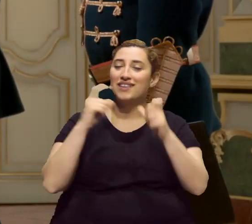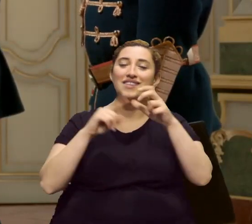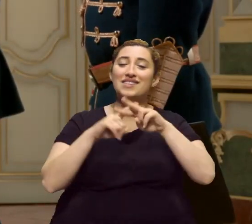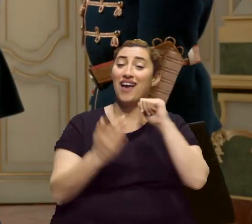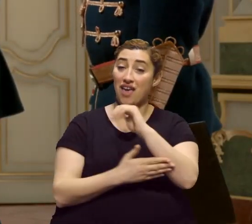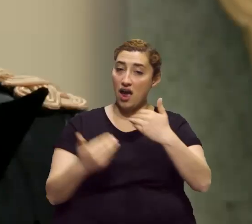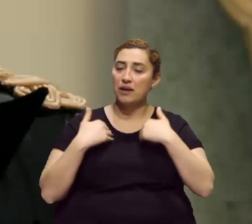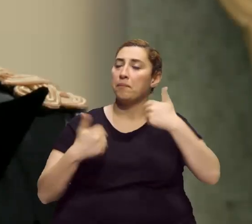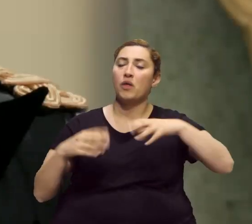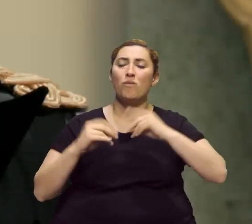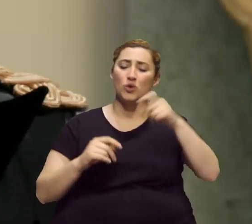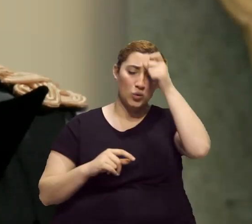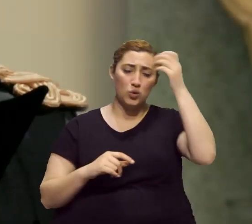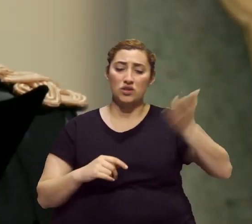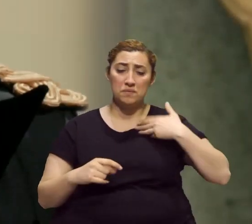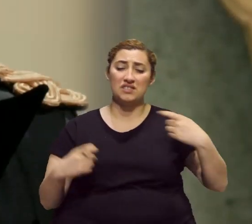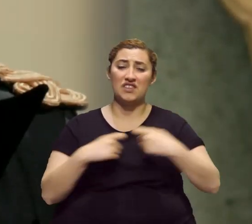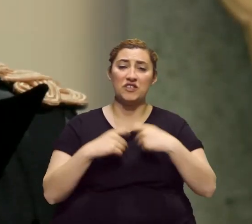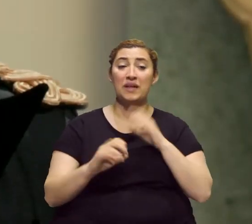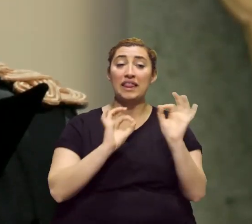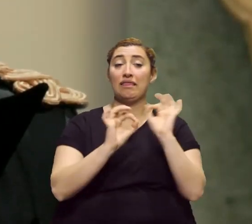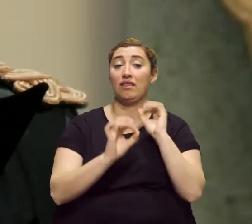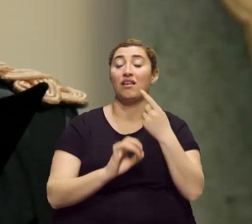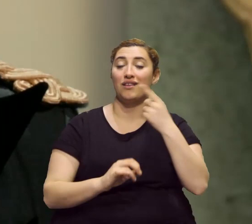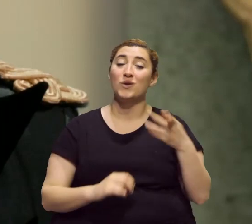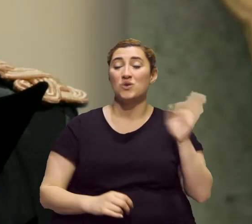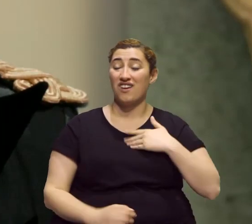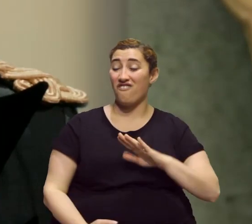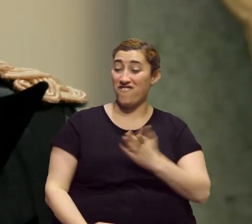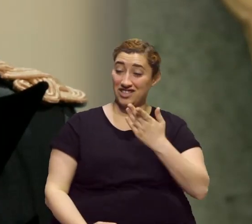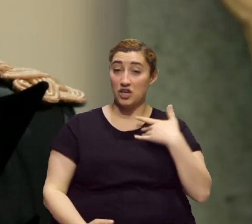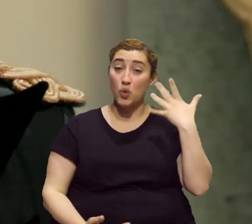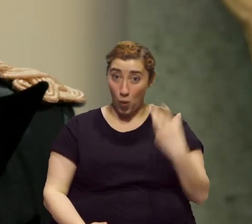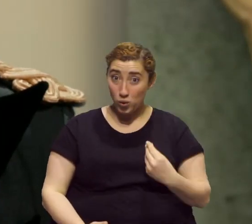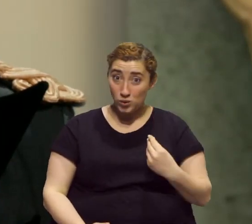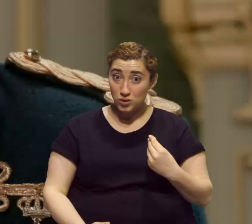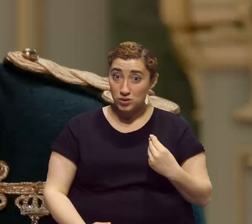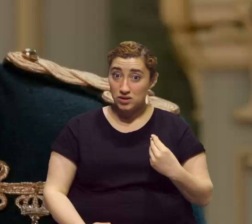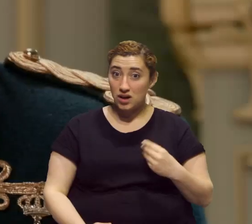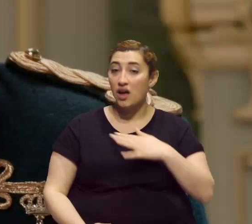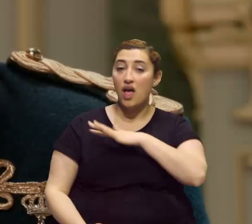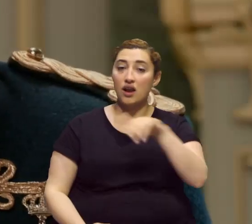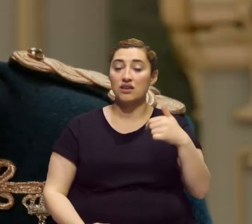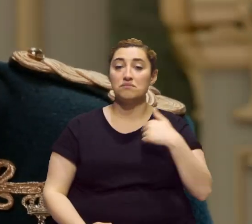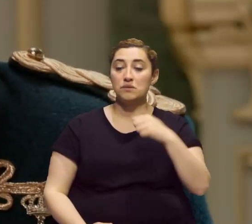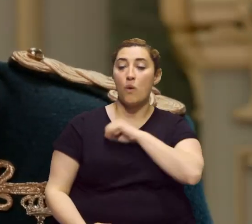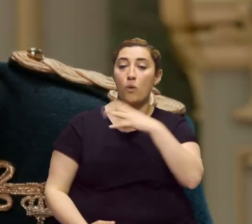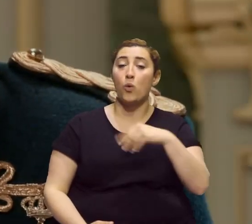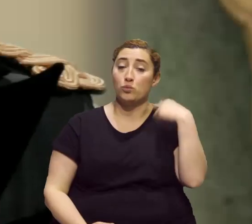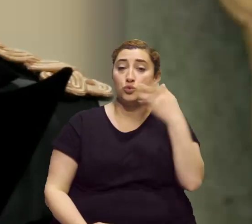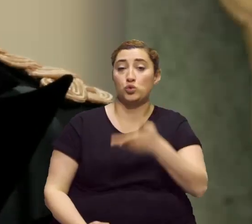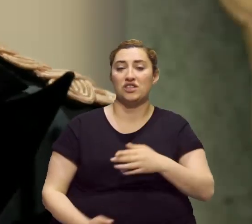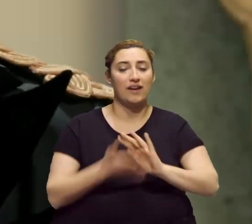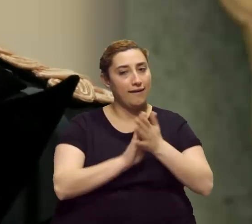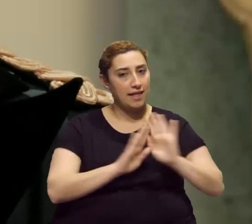yenilmeyiz Çar Hazretleri. Türkleri bunca zaman savaşmakla tehdit edip ondan sonra vazgeçmeye kalkarsak herkes bizim korkak olduğumuzu